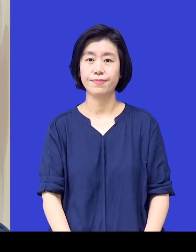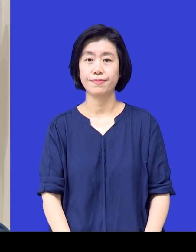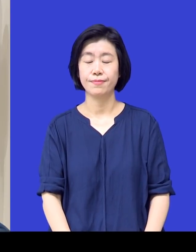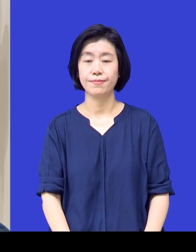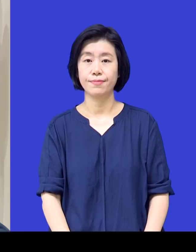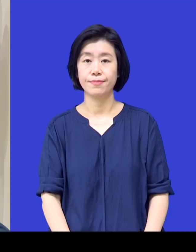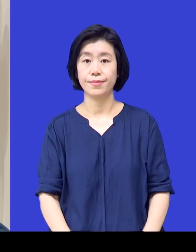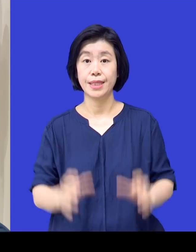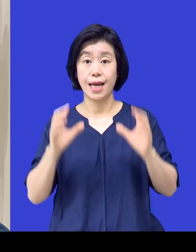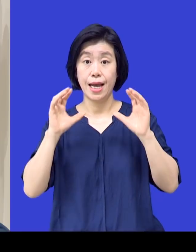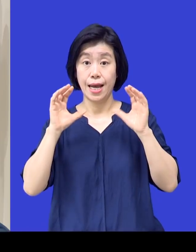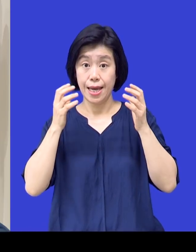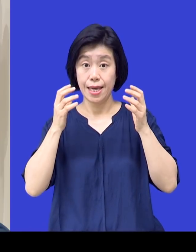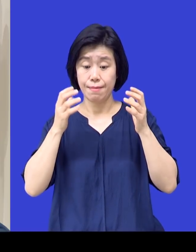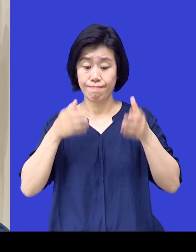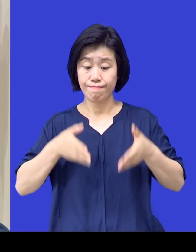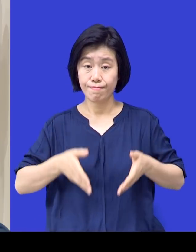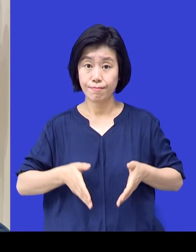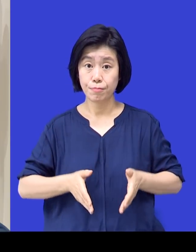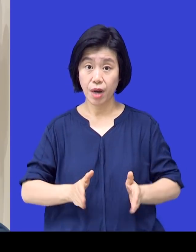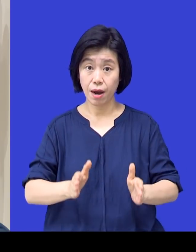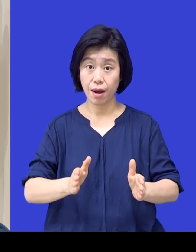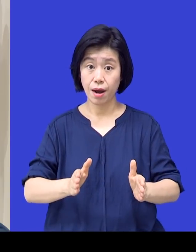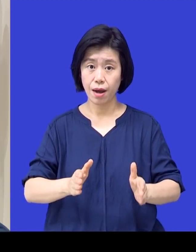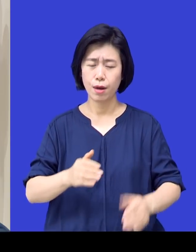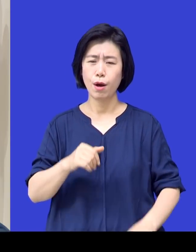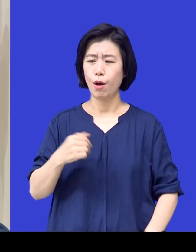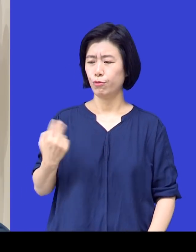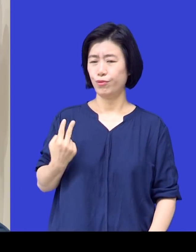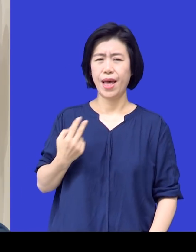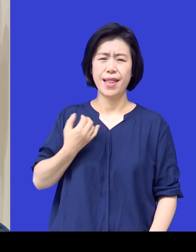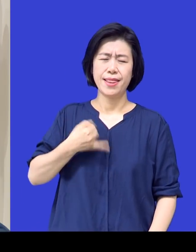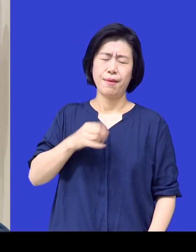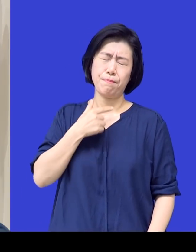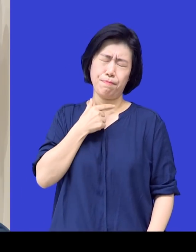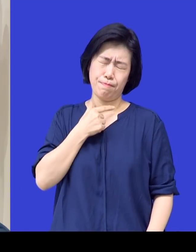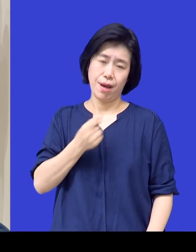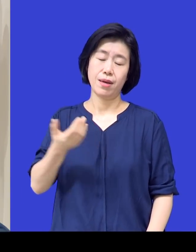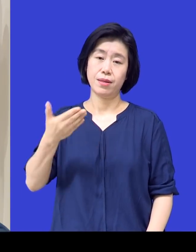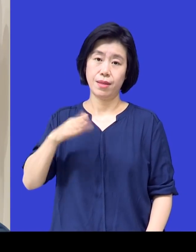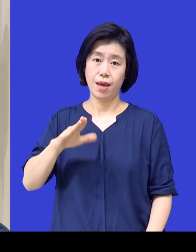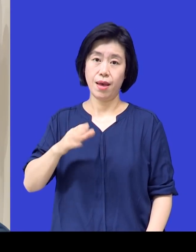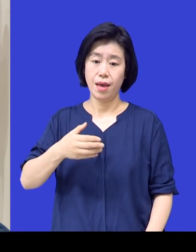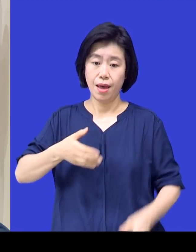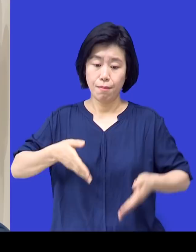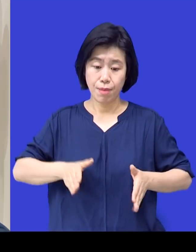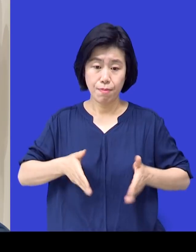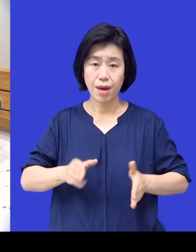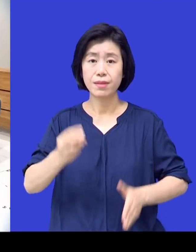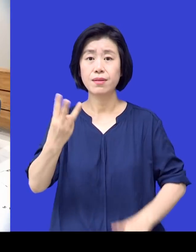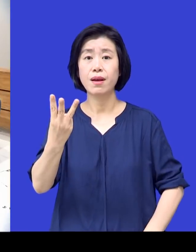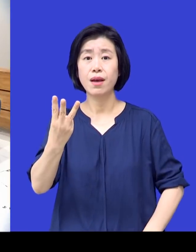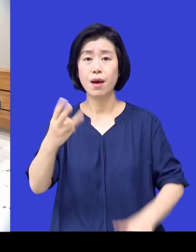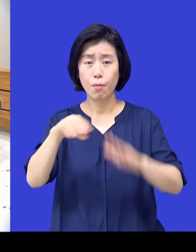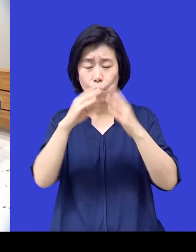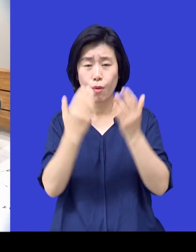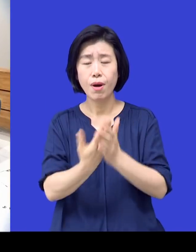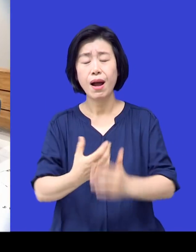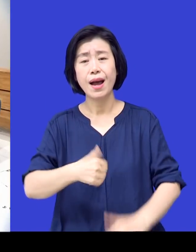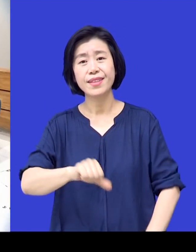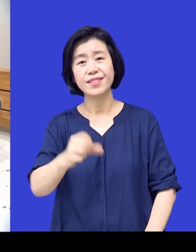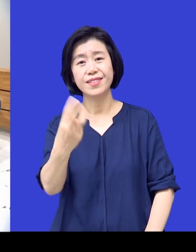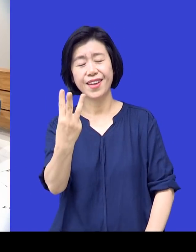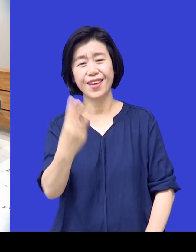그 아이가 생겼는데 딸을 너무 원했는데 새 아이가 딸을 놓겠다고 한 게 다 아들이 된 거예요. 아들 새